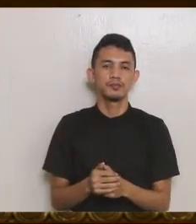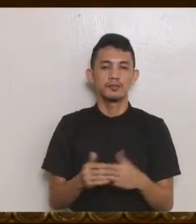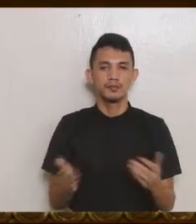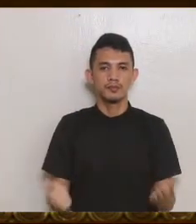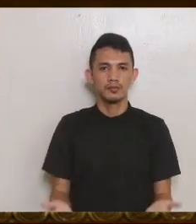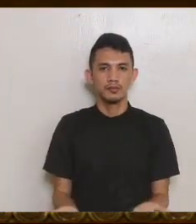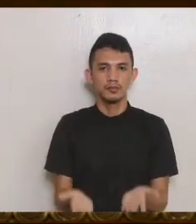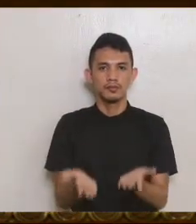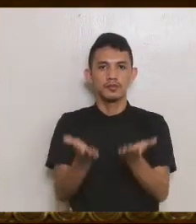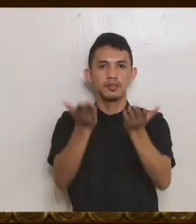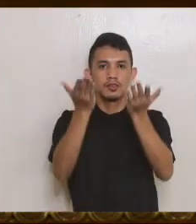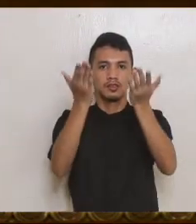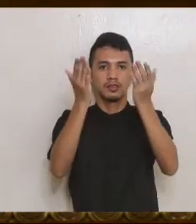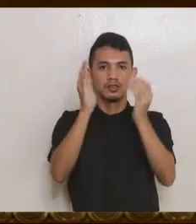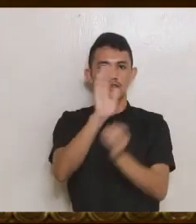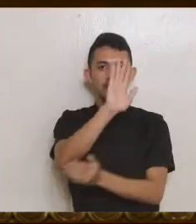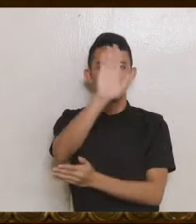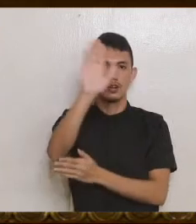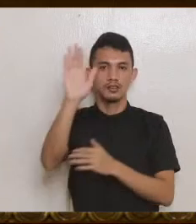Ibayaw niyong mga